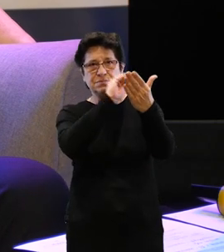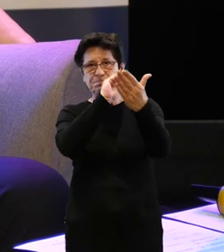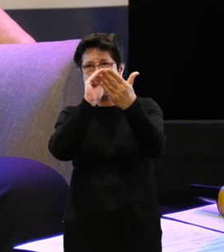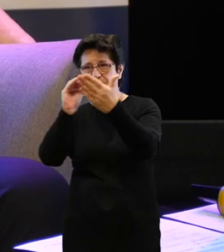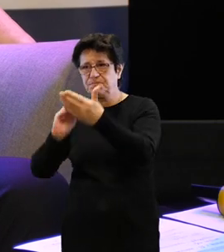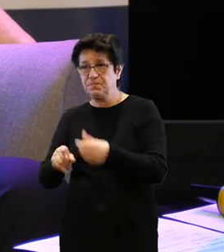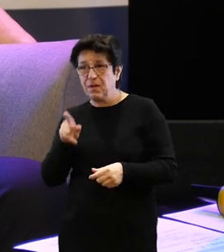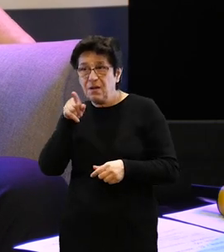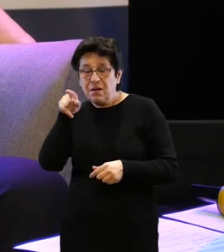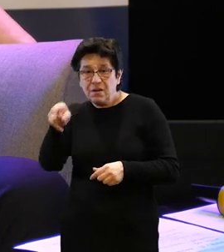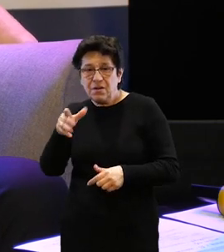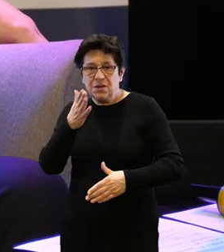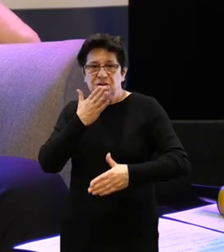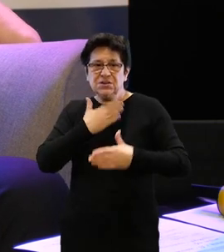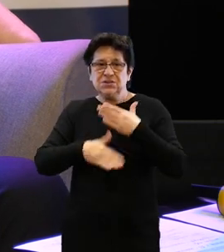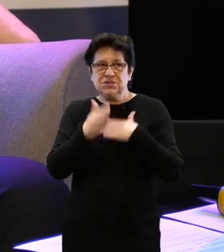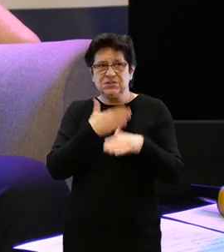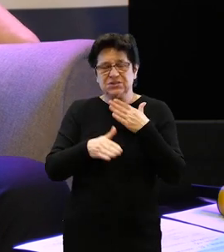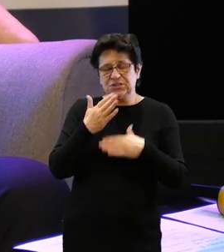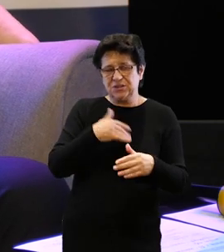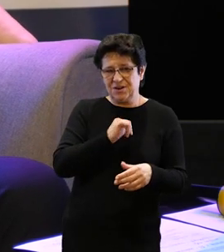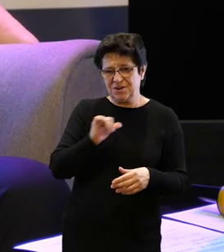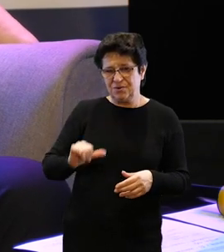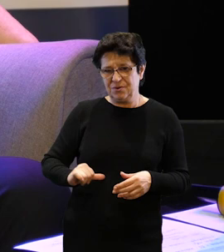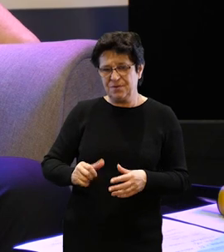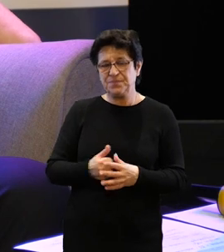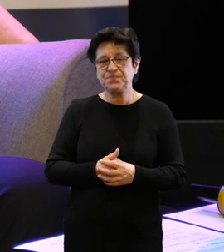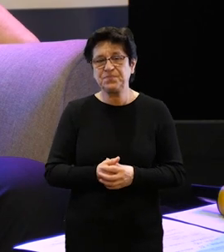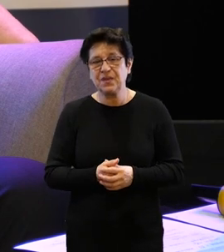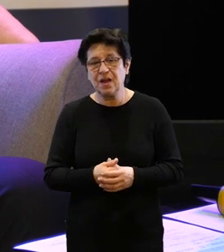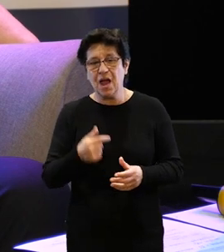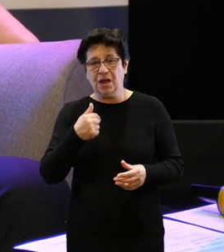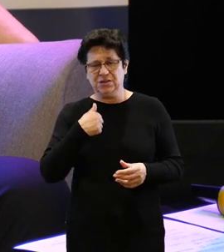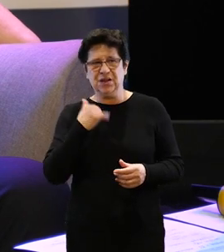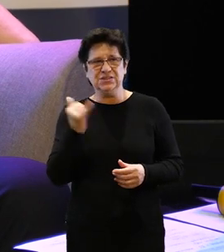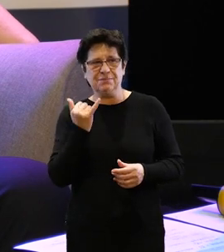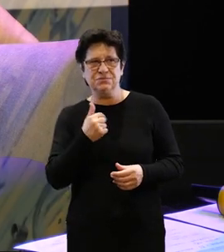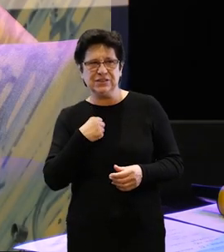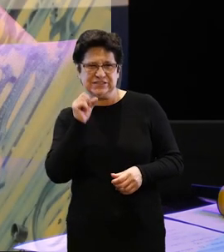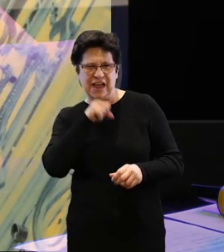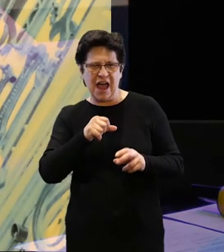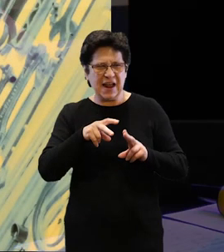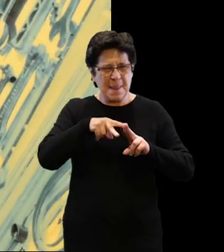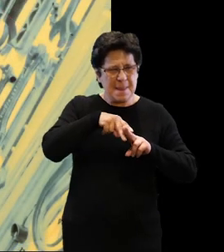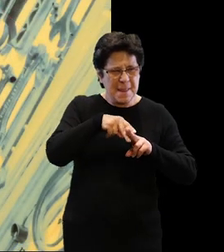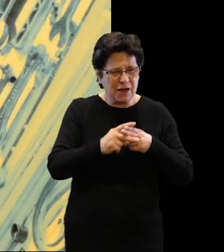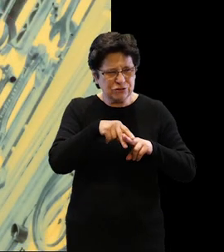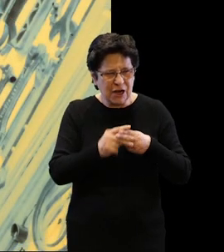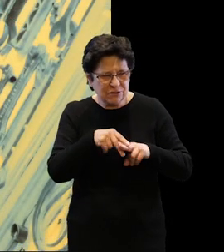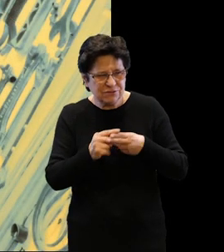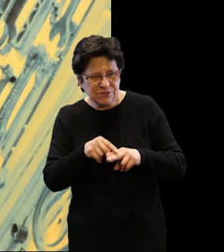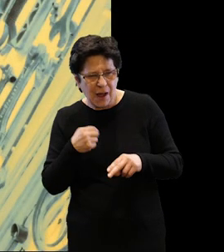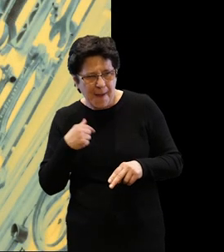ja przyjechałem ale już później był mniej zadowolony Ponieważ ja się starymi narzędziami zajmuję od wielu wielu lat i musiał po mojej wizycie